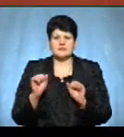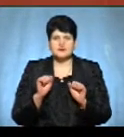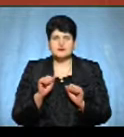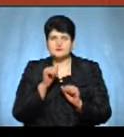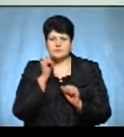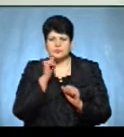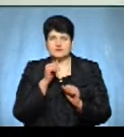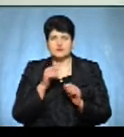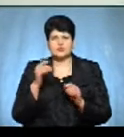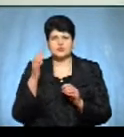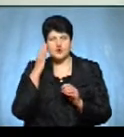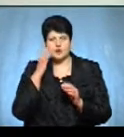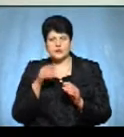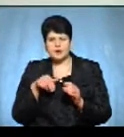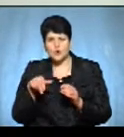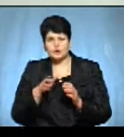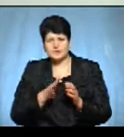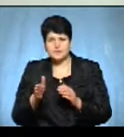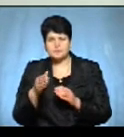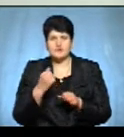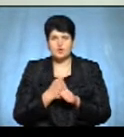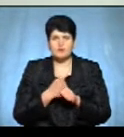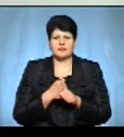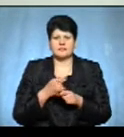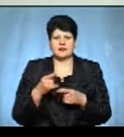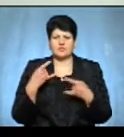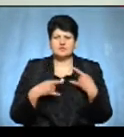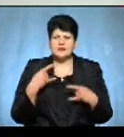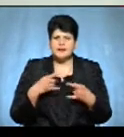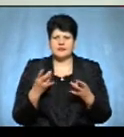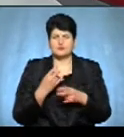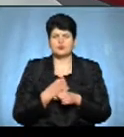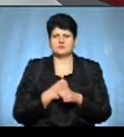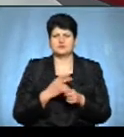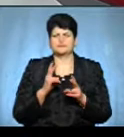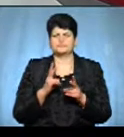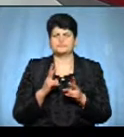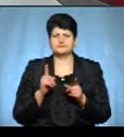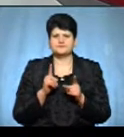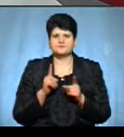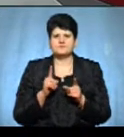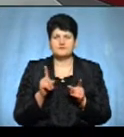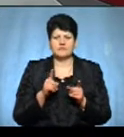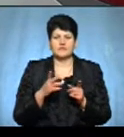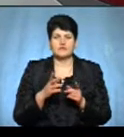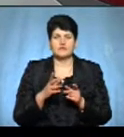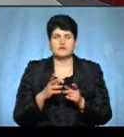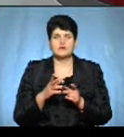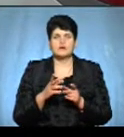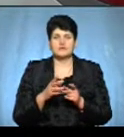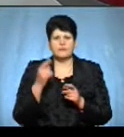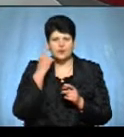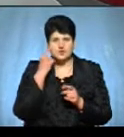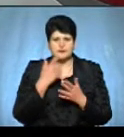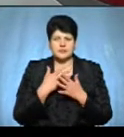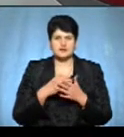там через якісь чорні ходи нам робили, бо деяким треба було рентгени, чи там, можливо, якісь посторонні предмети, там шрот, наприклад, в голові, чи в